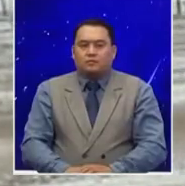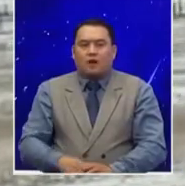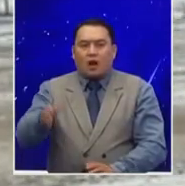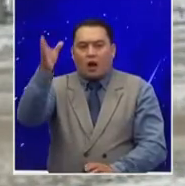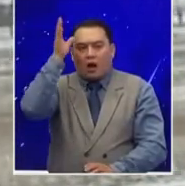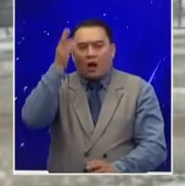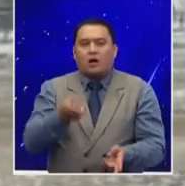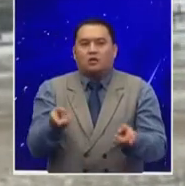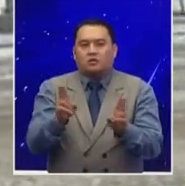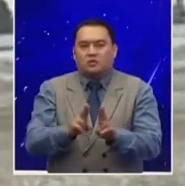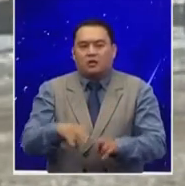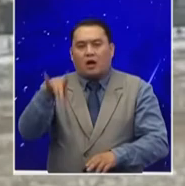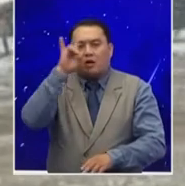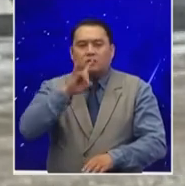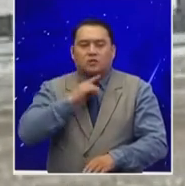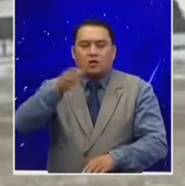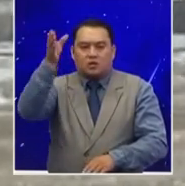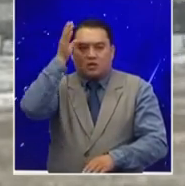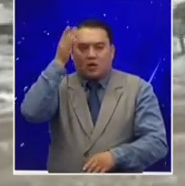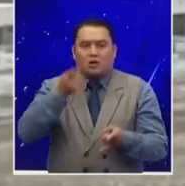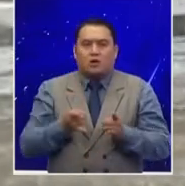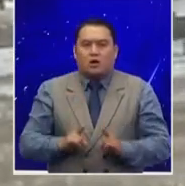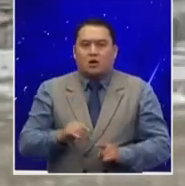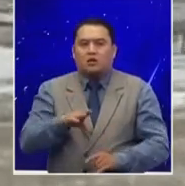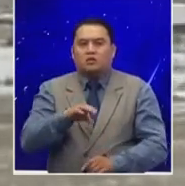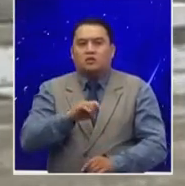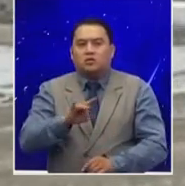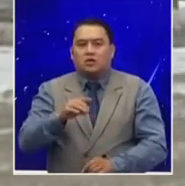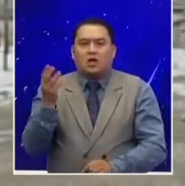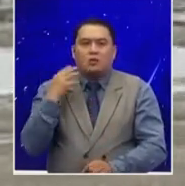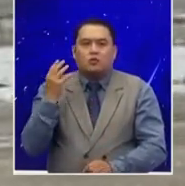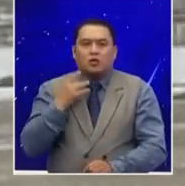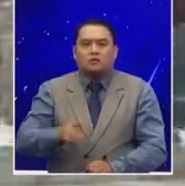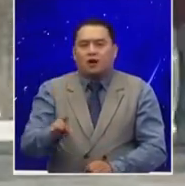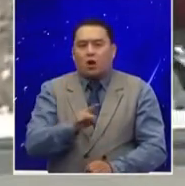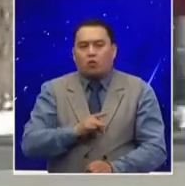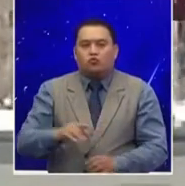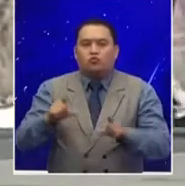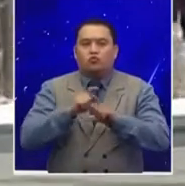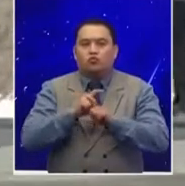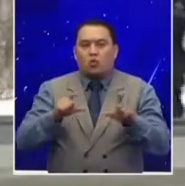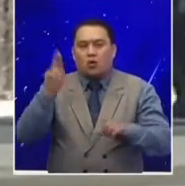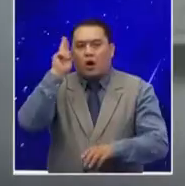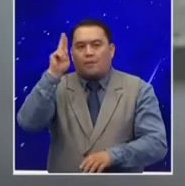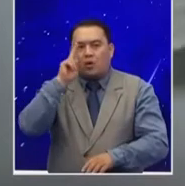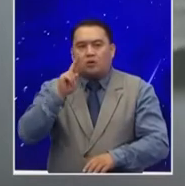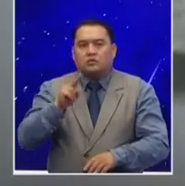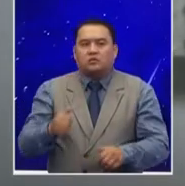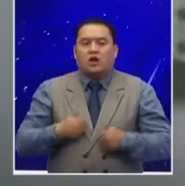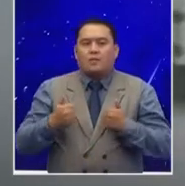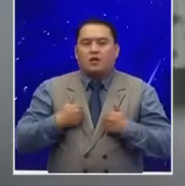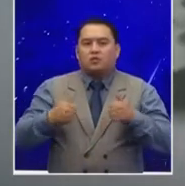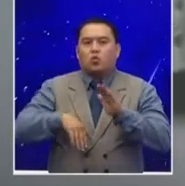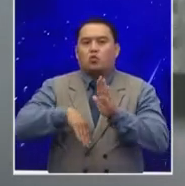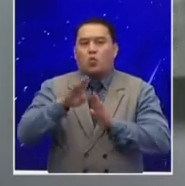Академик, оставивший свой след в казахстанской науке, родился в селе Кызылжар Кербулакского района. Еще со школьной скамьи Жомарт Жапаров стремился быть